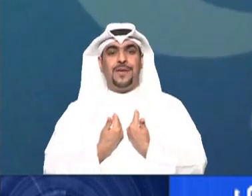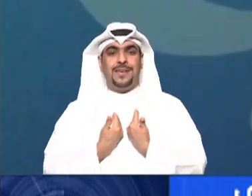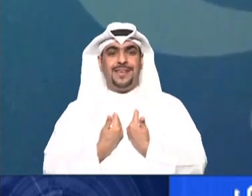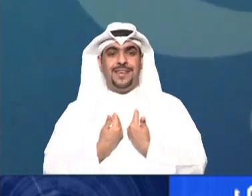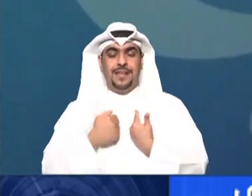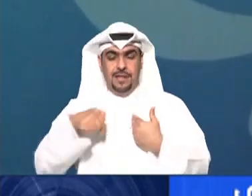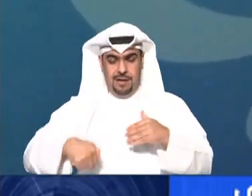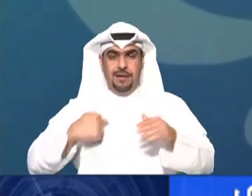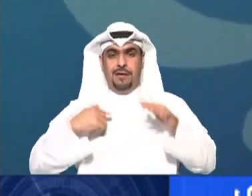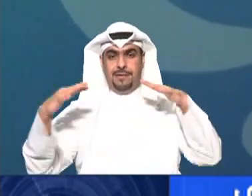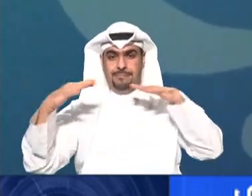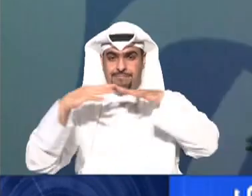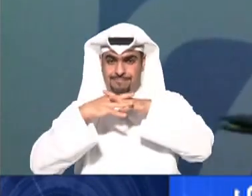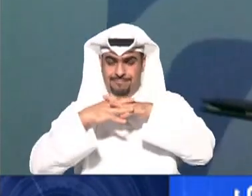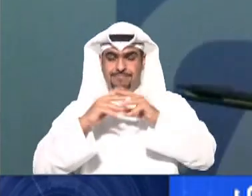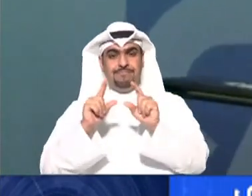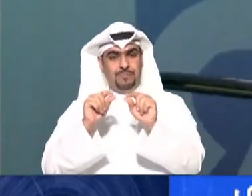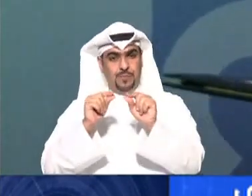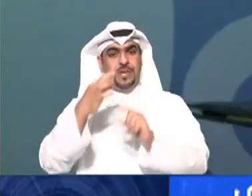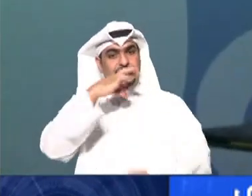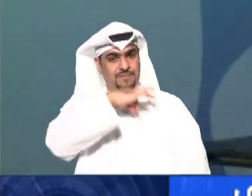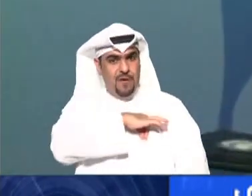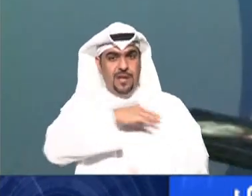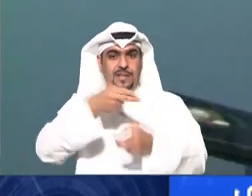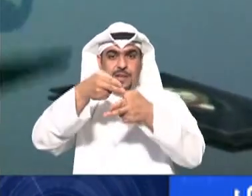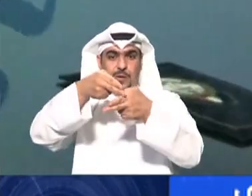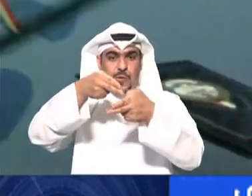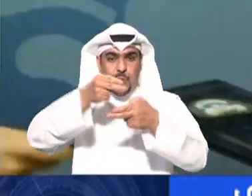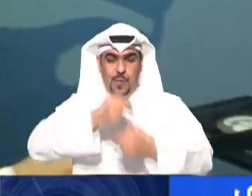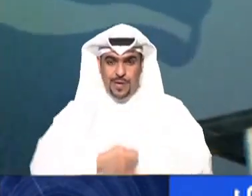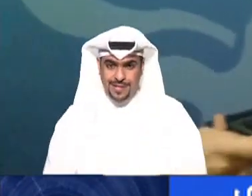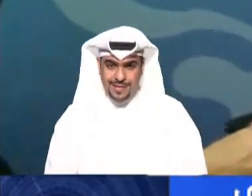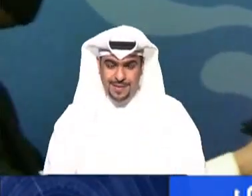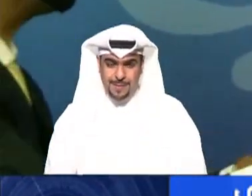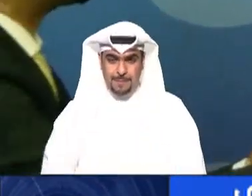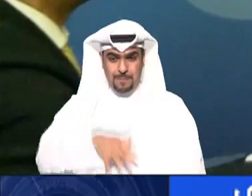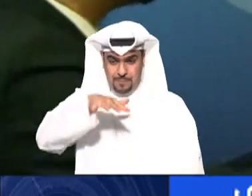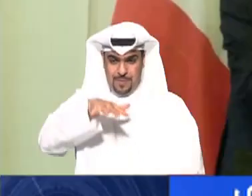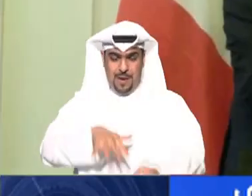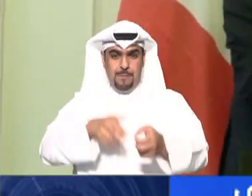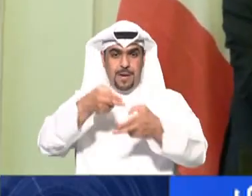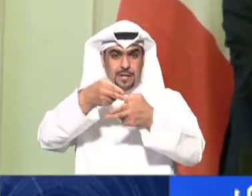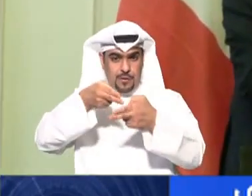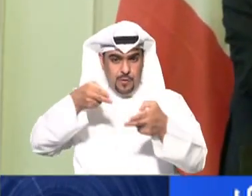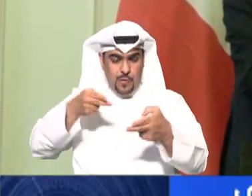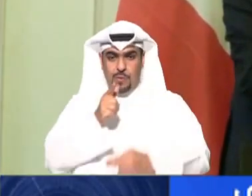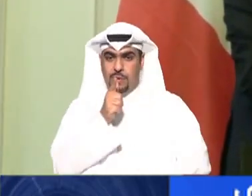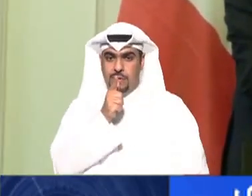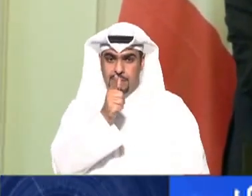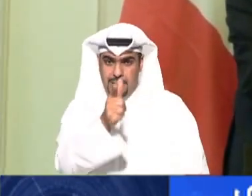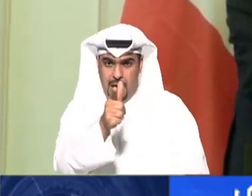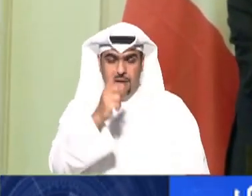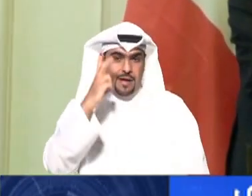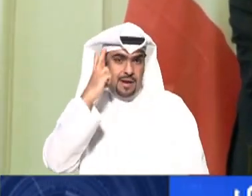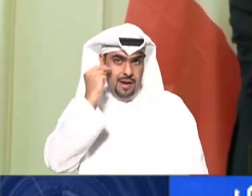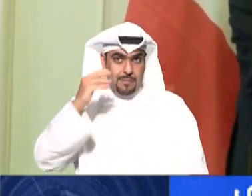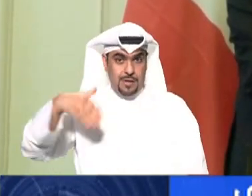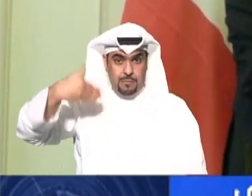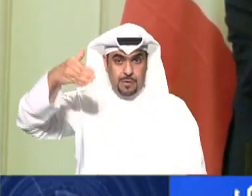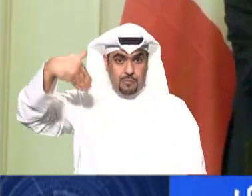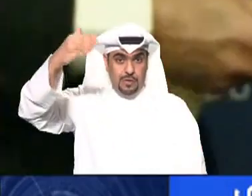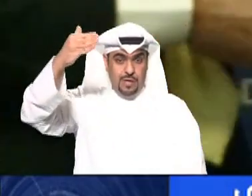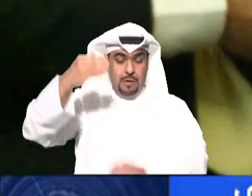شريكا هاما للكويت. بدورها أكدت الكويت على أهمية تطوير الاتفاقية وأملها في أن تعزز